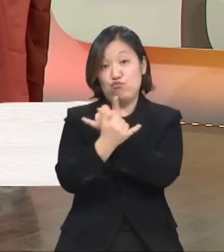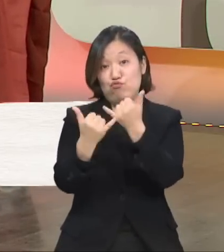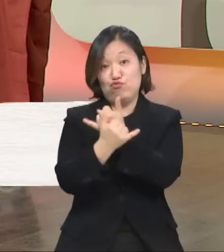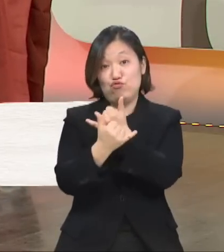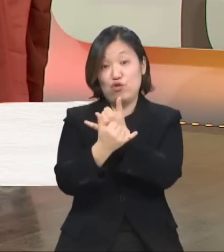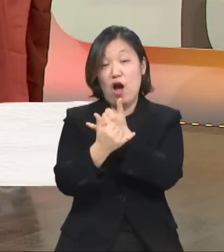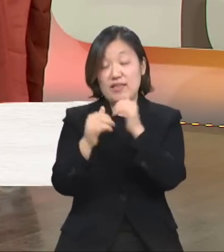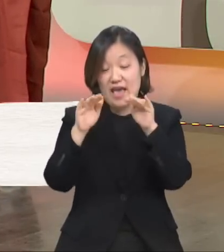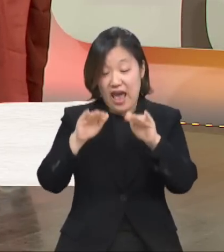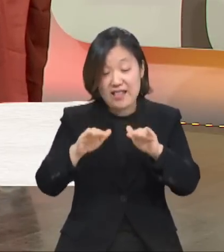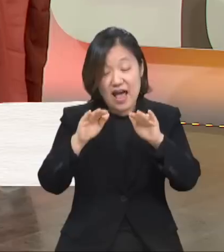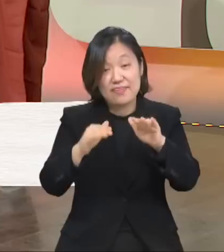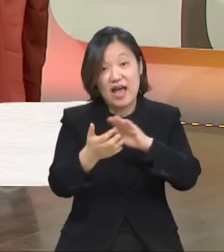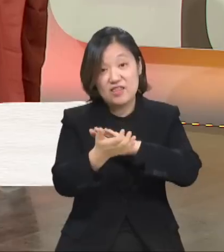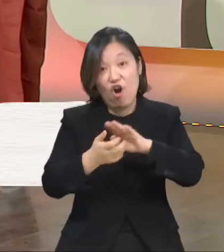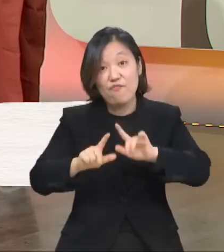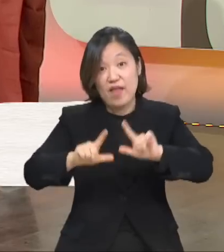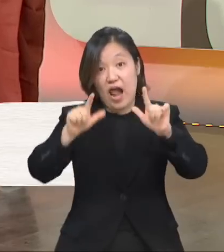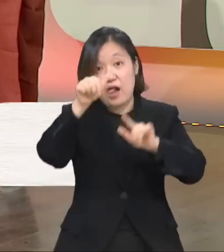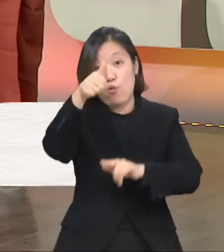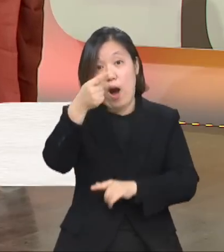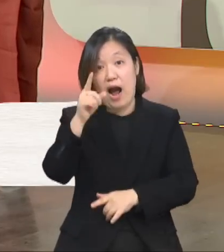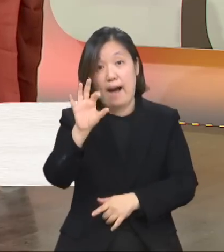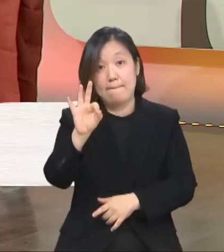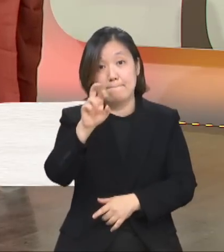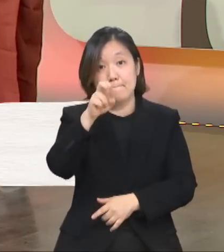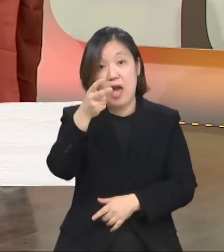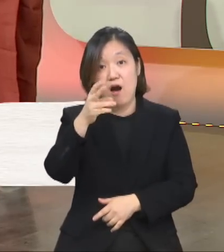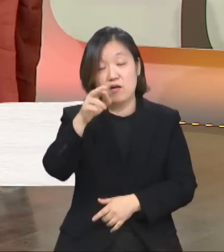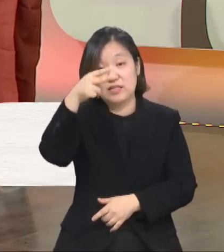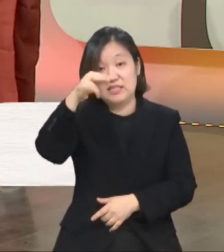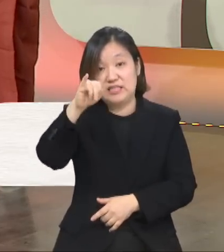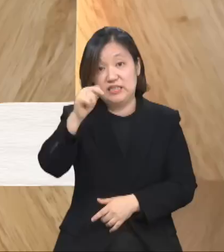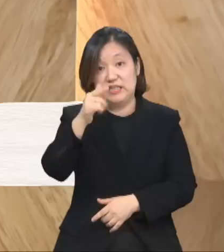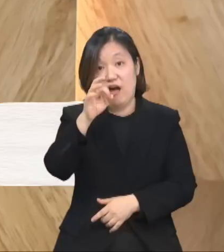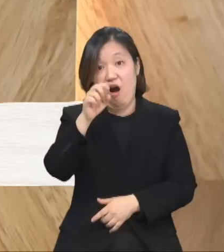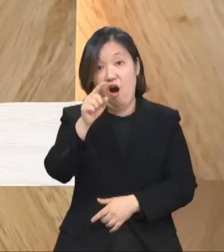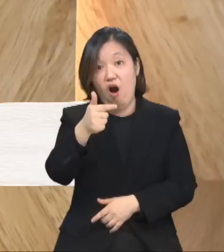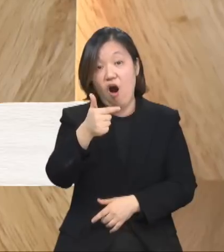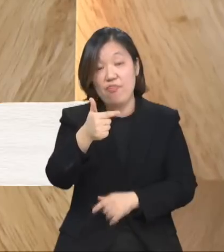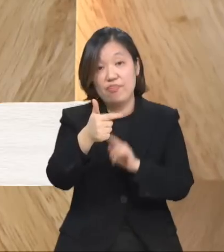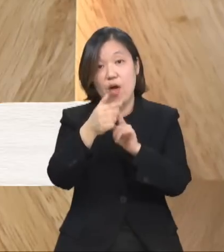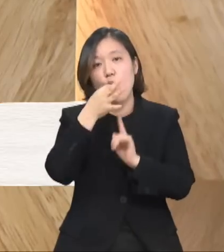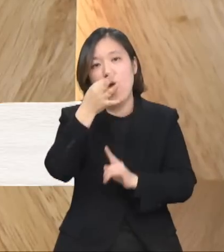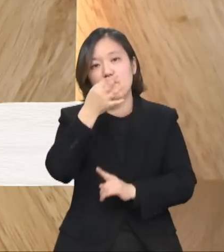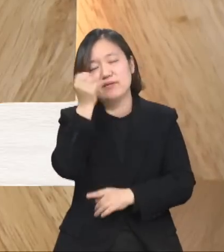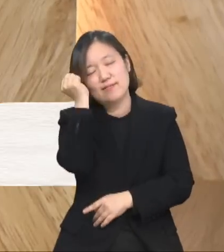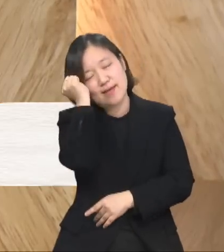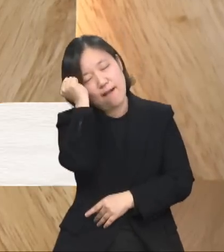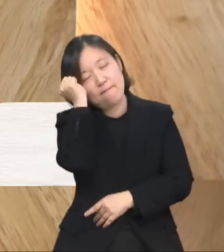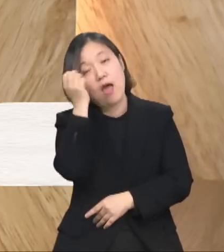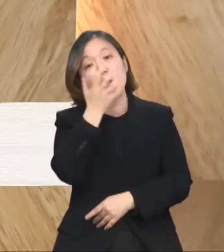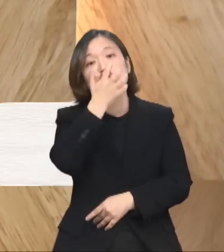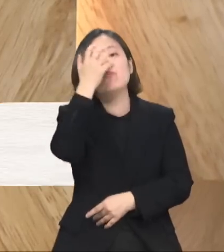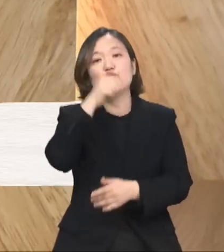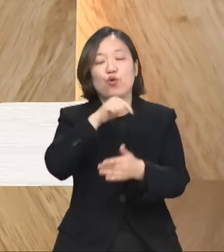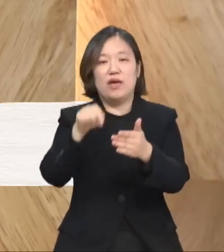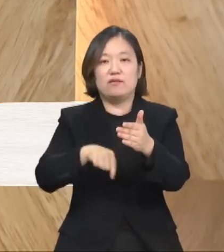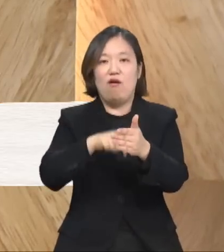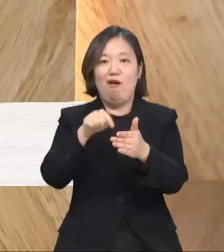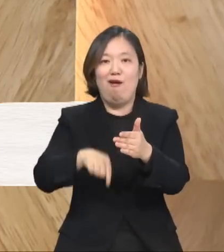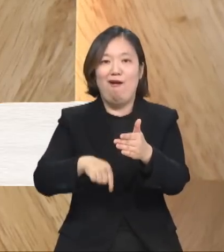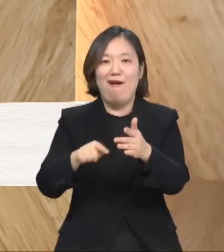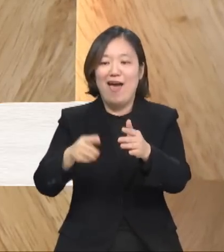외우고 잠이 들었는데 그분 제사에 참석하고 음식을 얻어먹는 꿈을 꾸었습니다